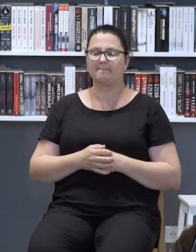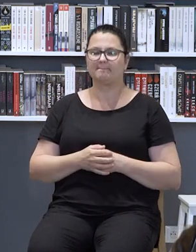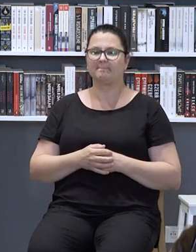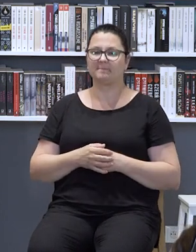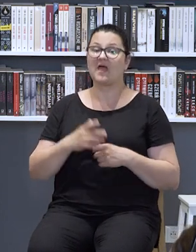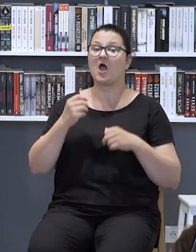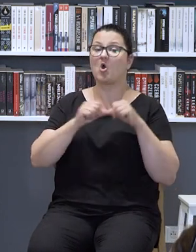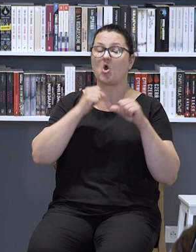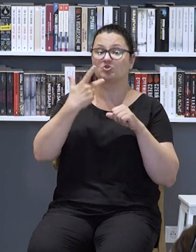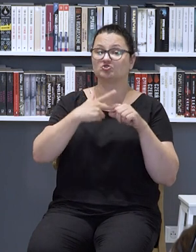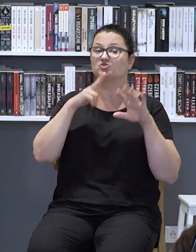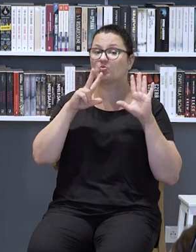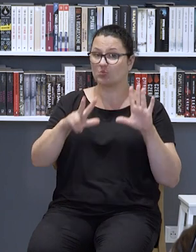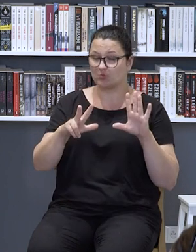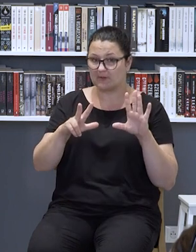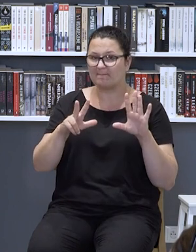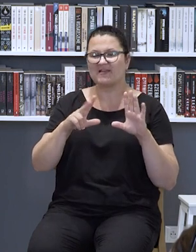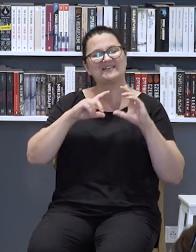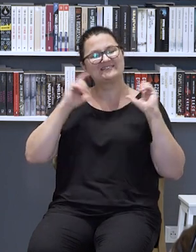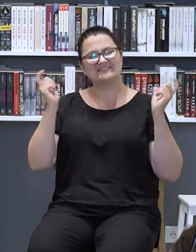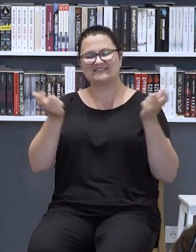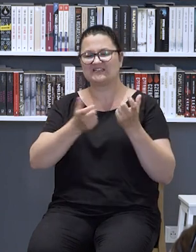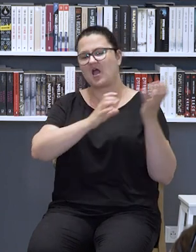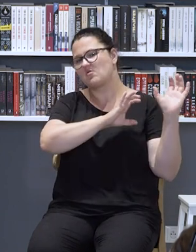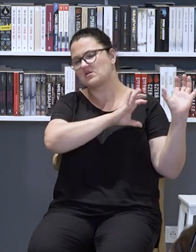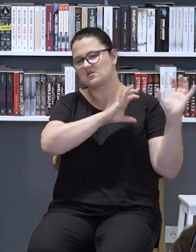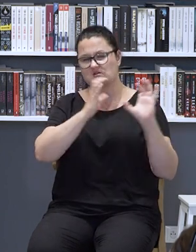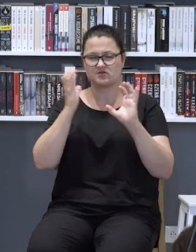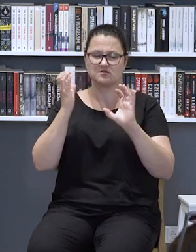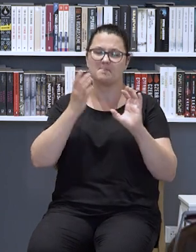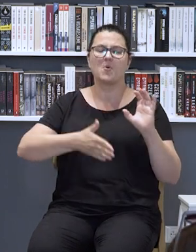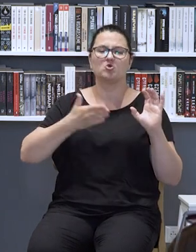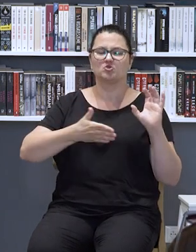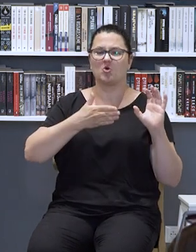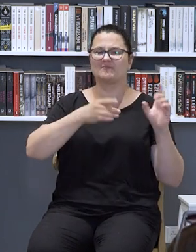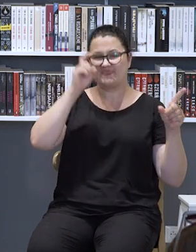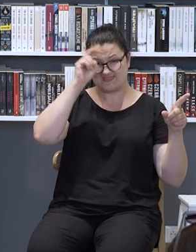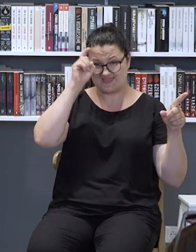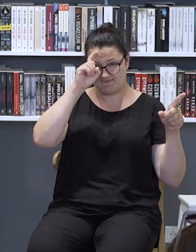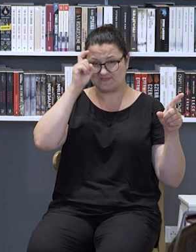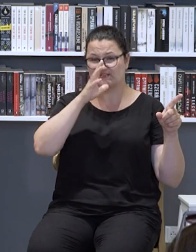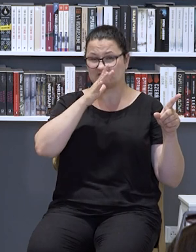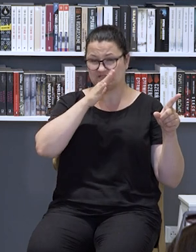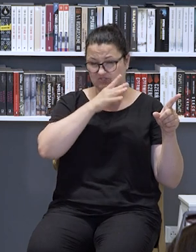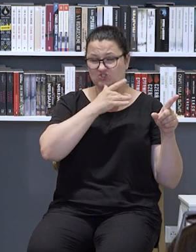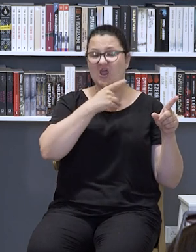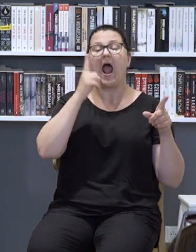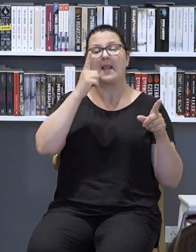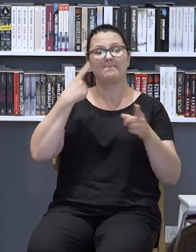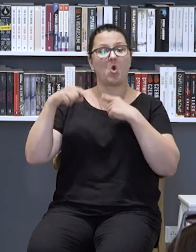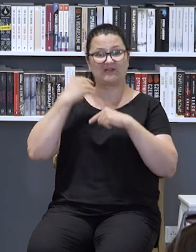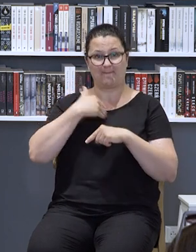Natomiast w 1938 roku cały transport z niemieckich zasymilowanych, ale z korzeniami polskimi